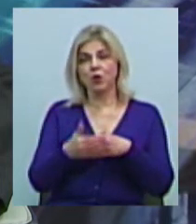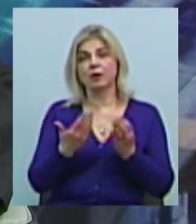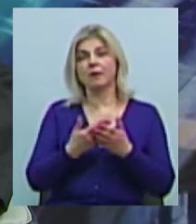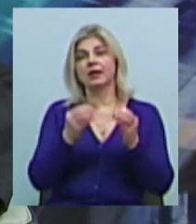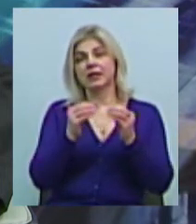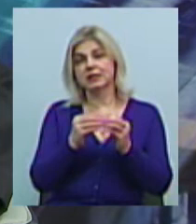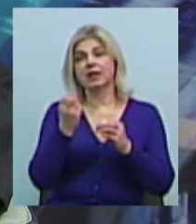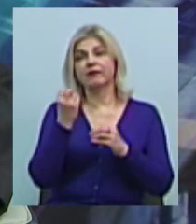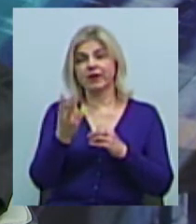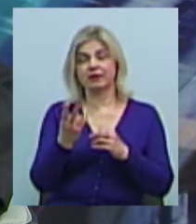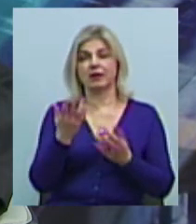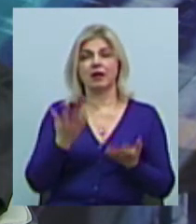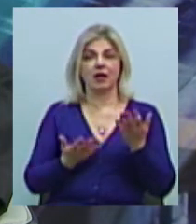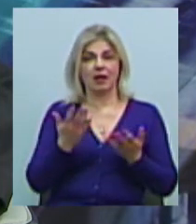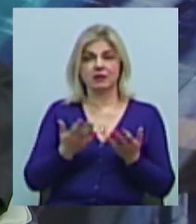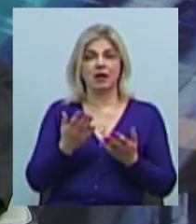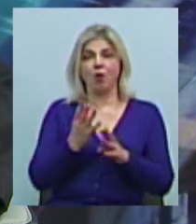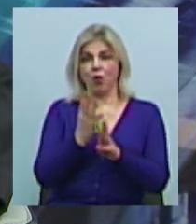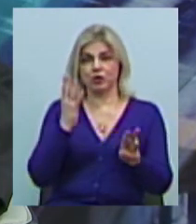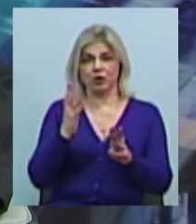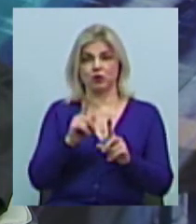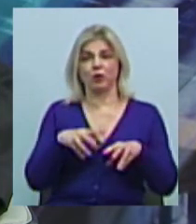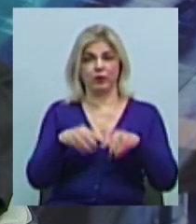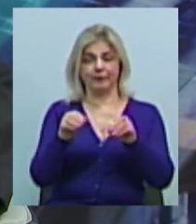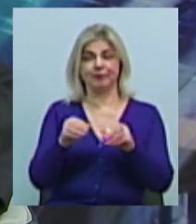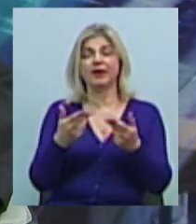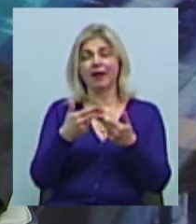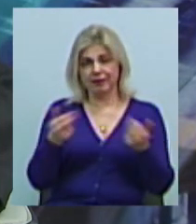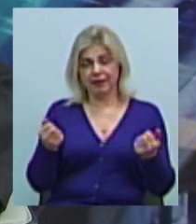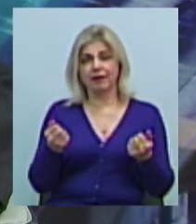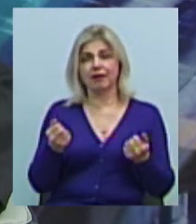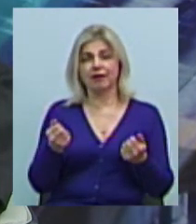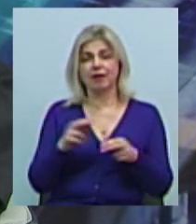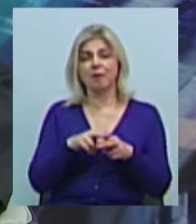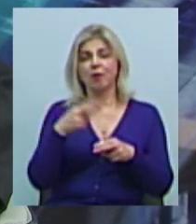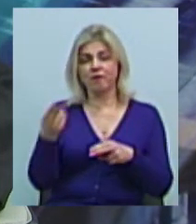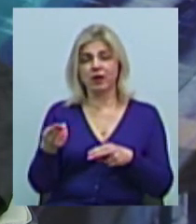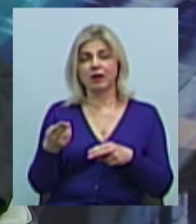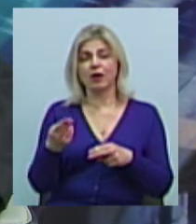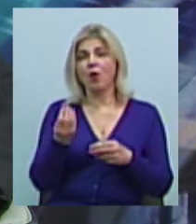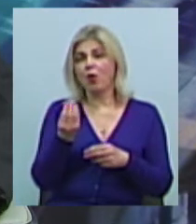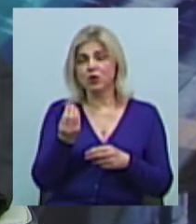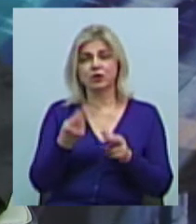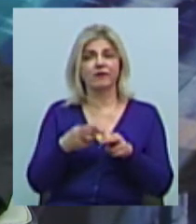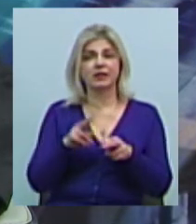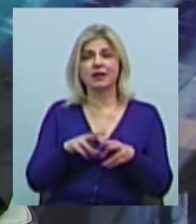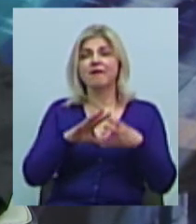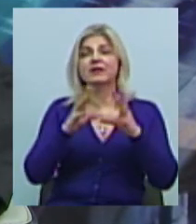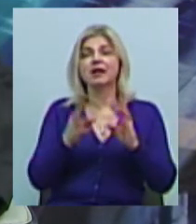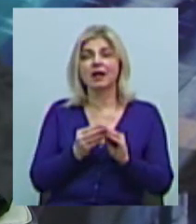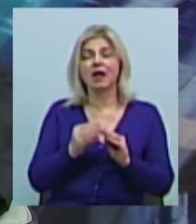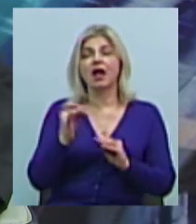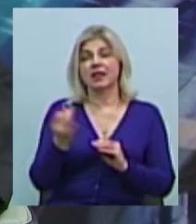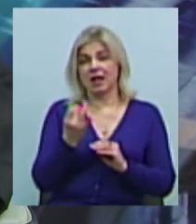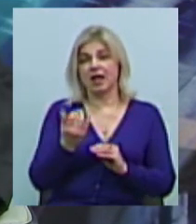10-го, 12-го, когда там будет меньше очередь? Да, повернення, я наголошую, що повернення коштів – це взагалі в інтересах